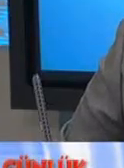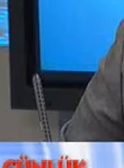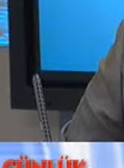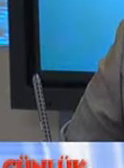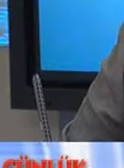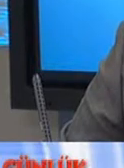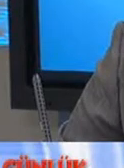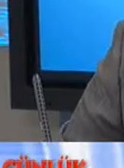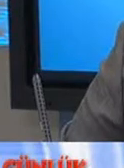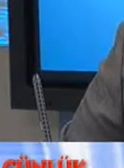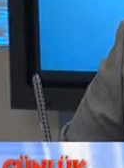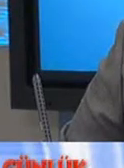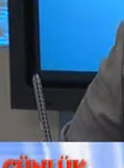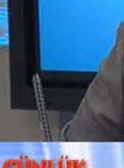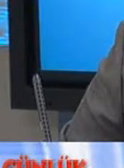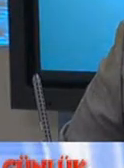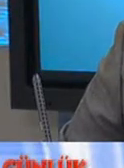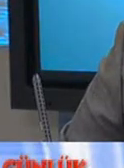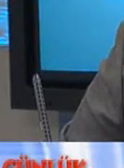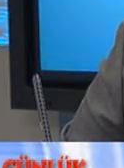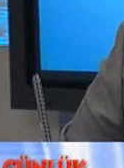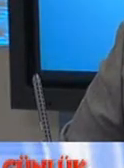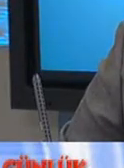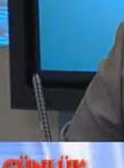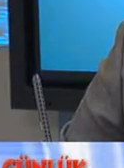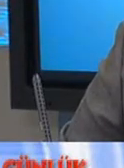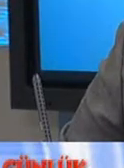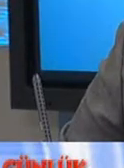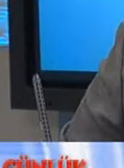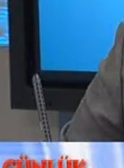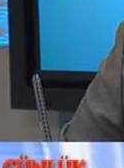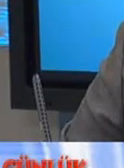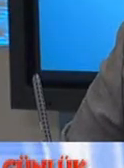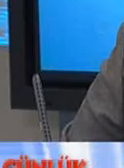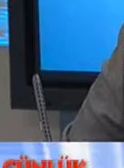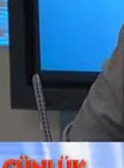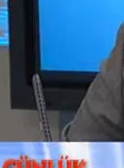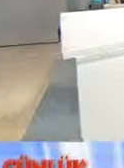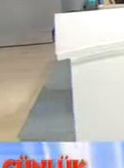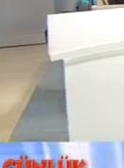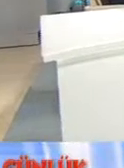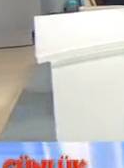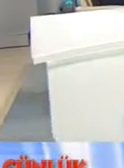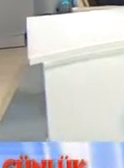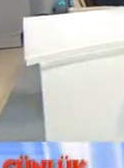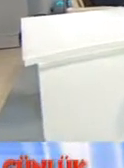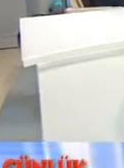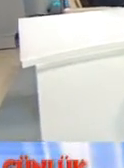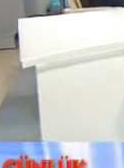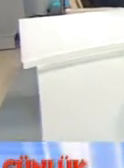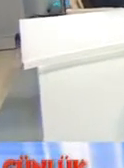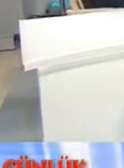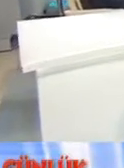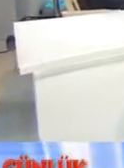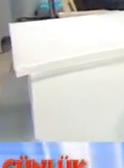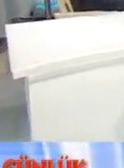merak ediyorum biliyor musunuz? Neyi merak ediyorsunuz? Ben hani hemen çözelim istiyorum aslında. Haklısınız, sizi de zorladım ama. Bu dövüş, kırış,